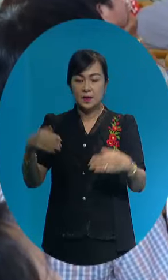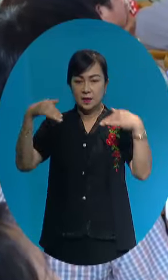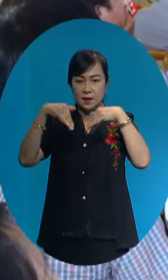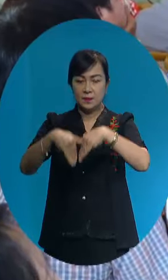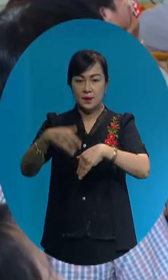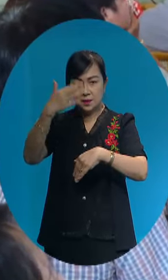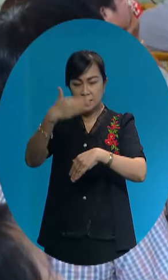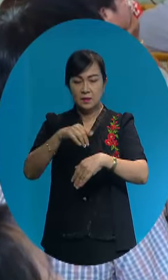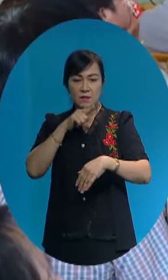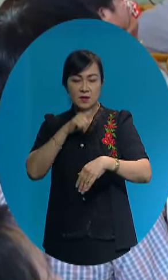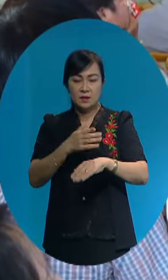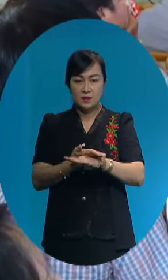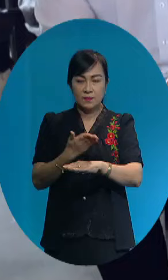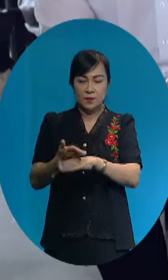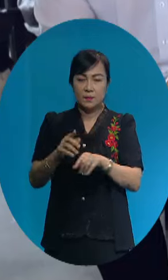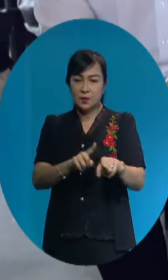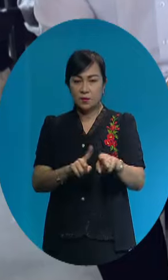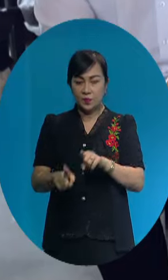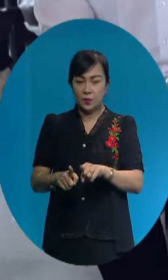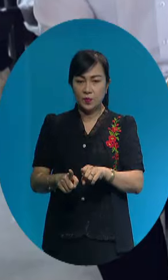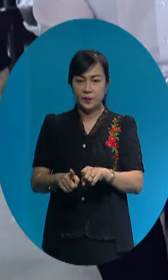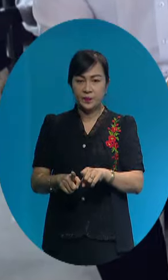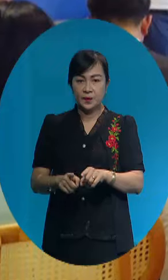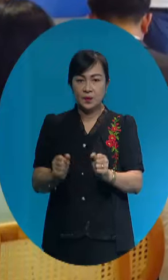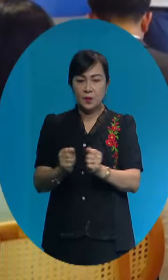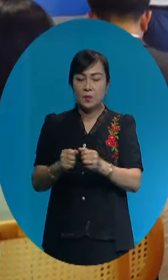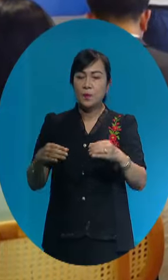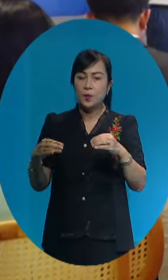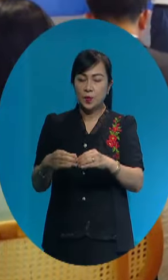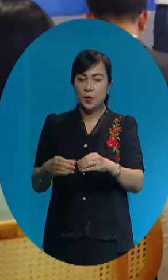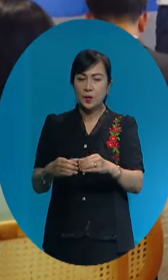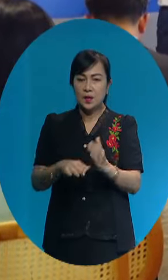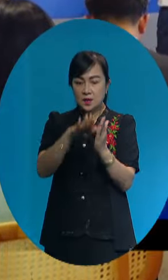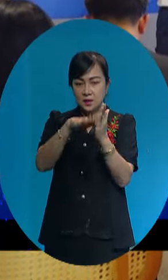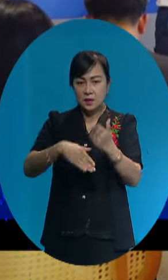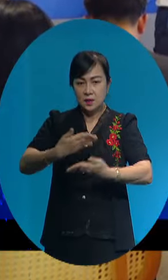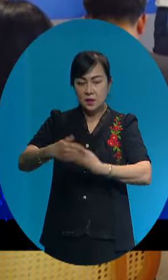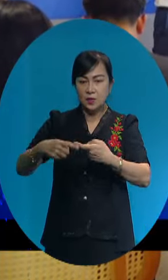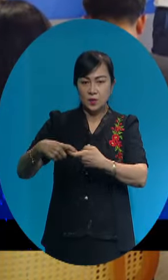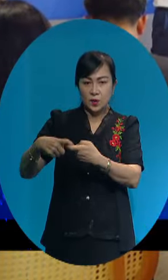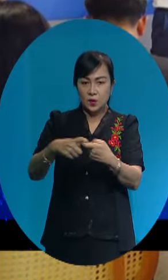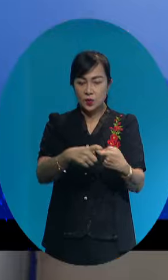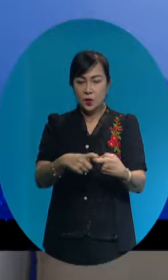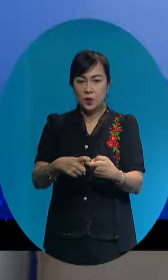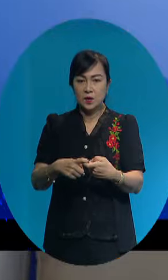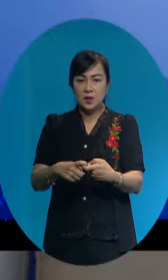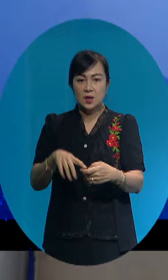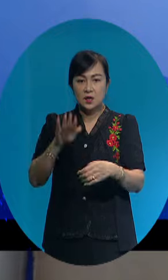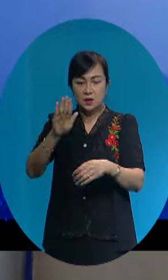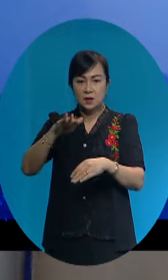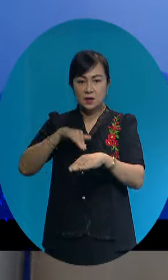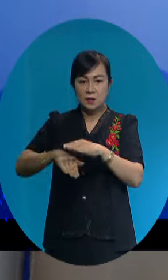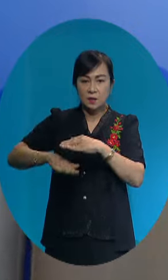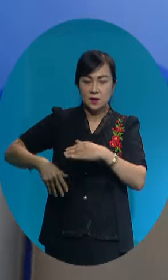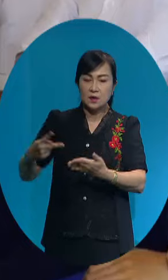dự trải nghiệm thực tế sản phẩm về dịch vụ song hành cùng các buổi hội thảo và chương trình giao lưu kết nối doanh nghiệp 11 trước trong và sau sự